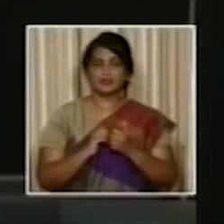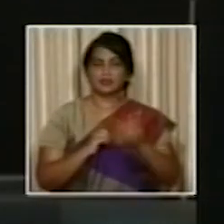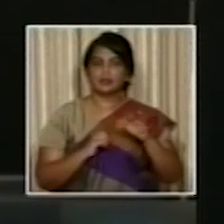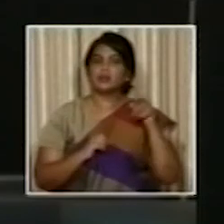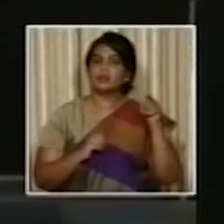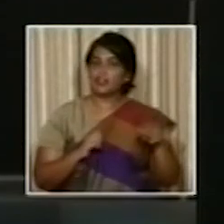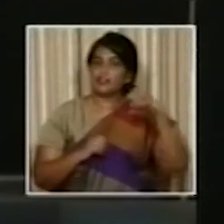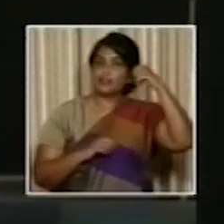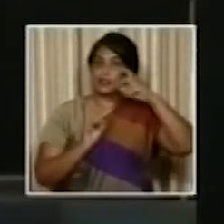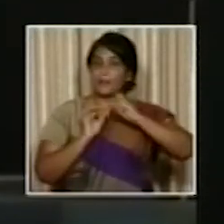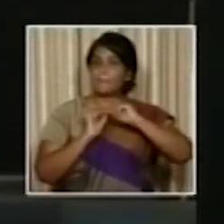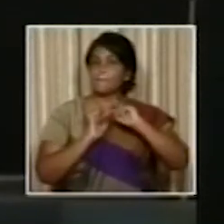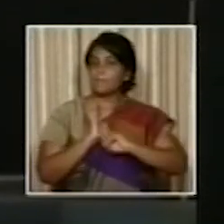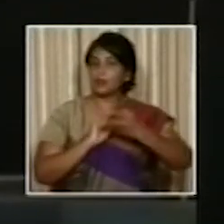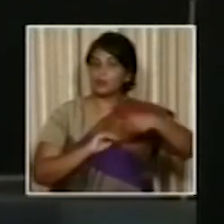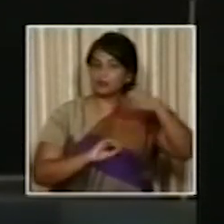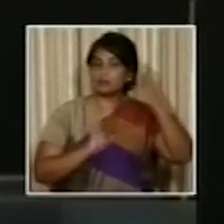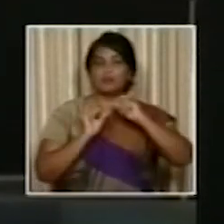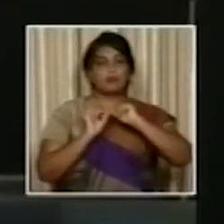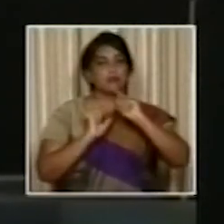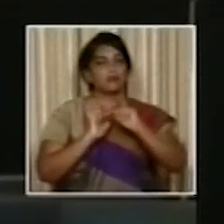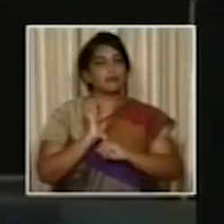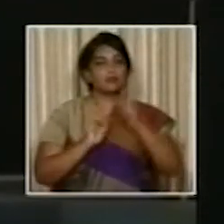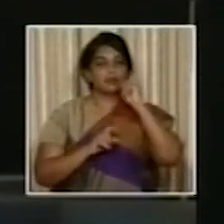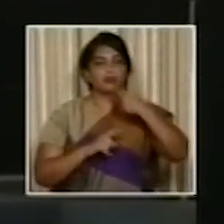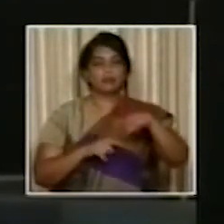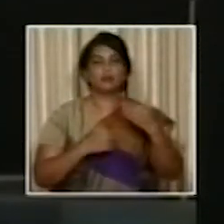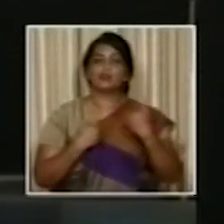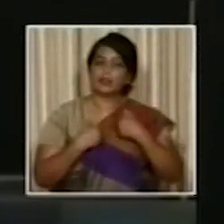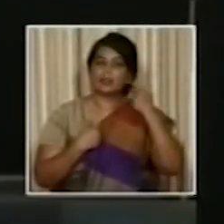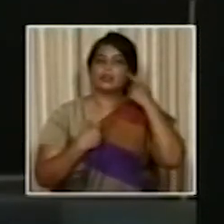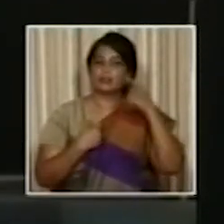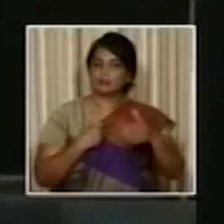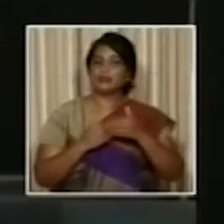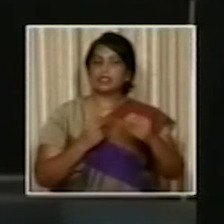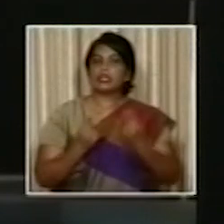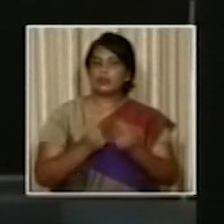எனவே மிக விரைவில் மின் கட்டணம் உள்ளிட்ட கட்டணங்களை குறைப்பதற்கு நாம் நடவடிக்கை எடுக்க வேண்டும்.